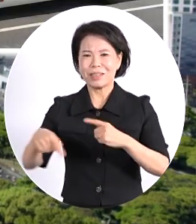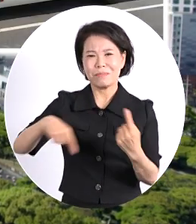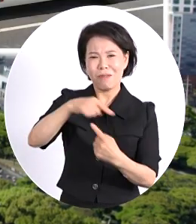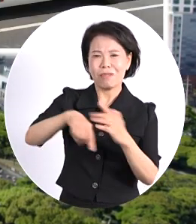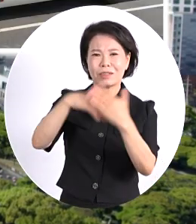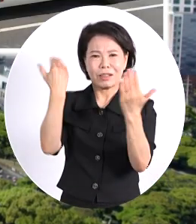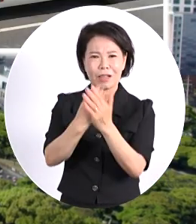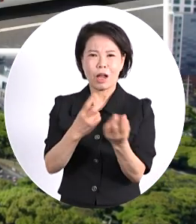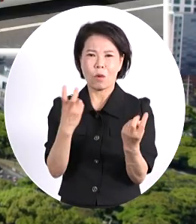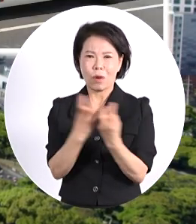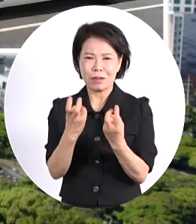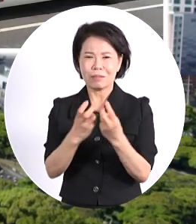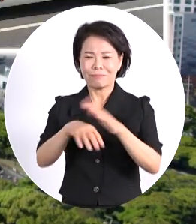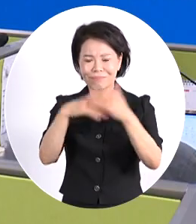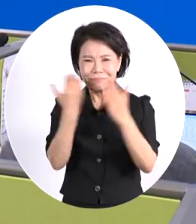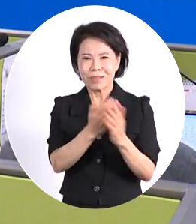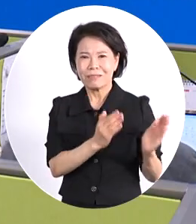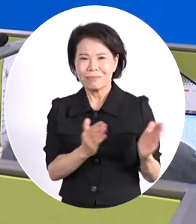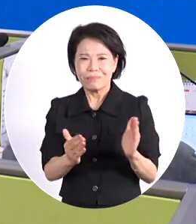영업 행위 근절에 나섰습니다.